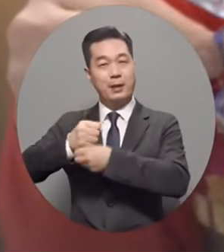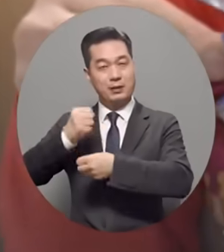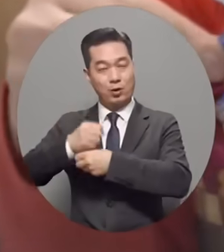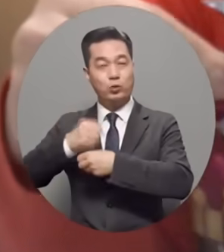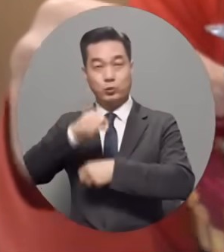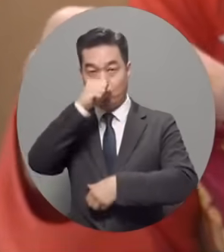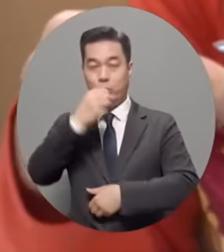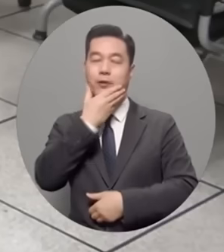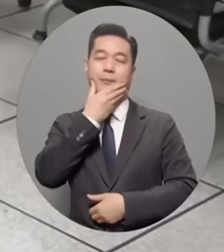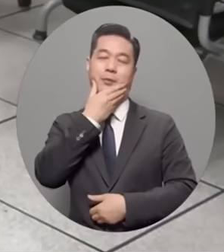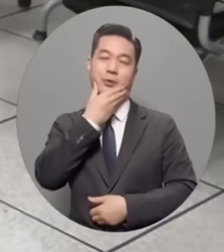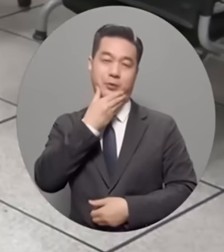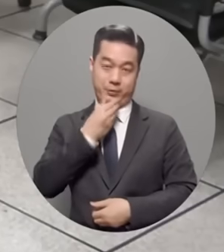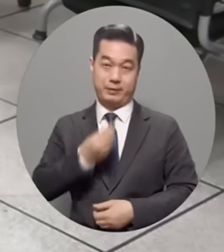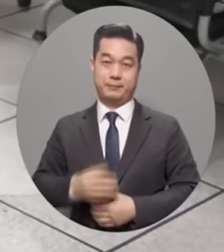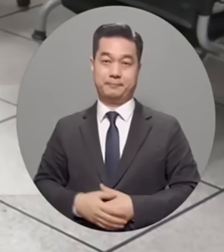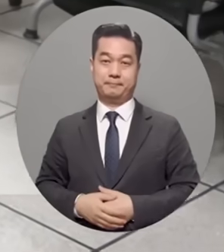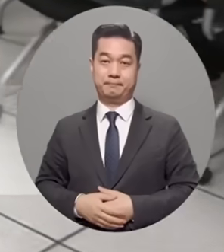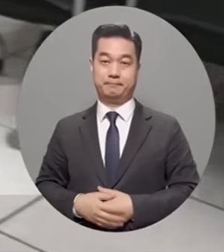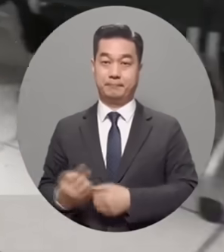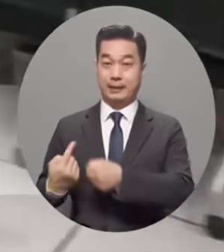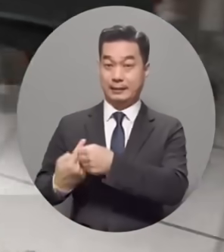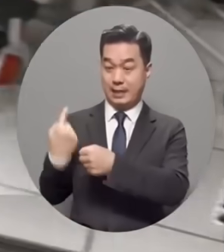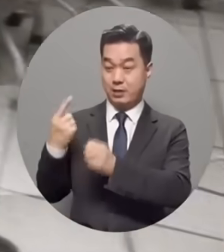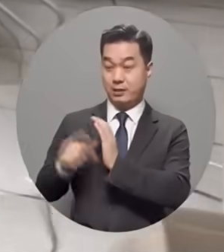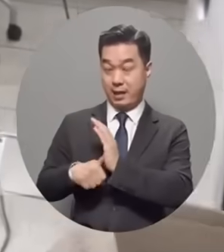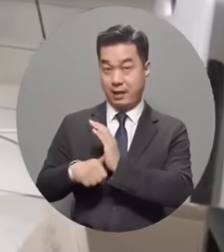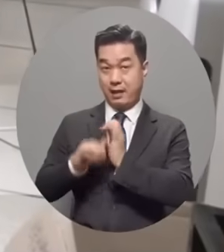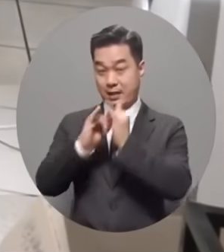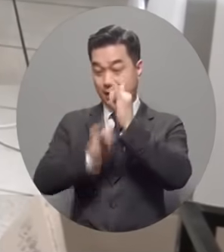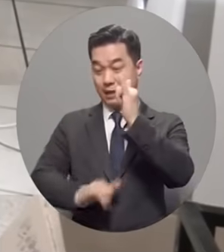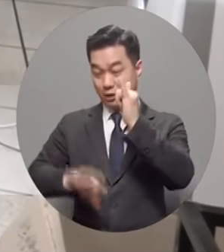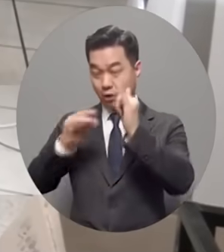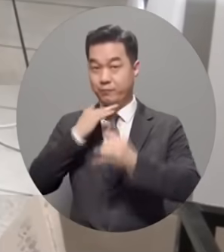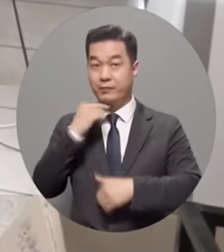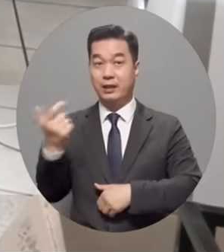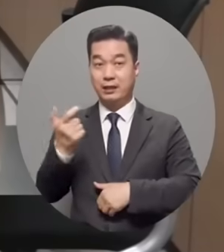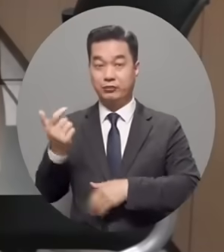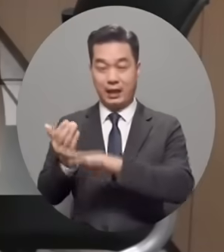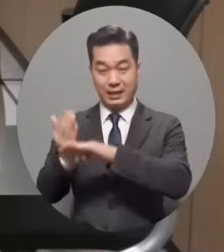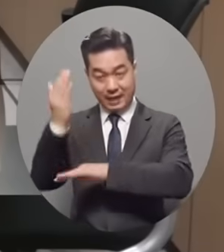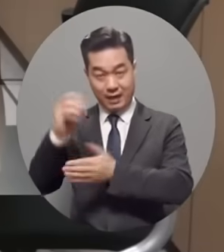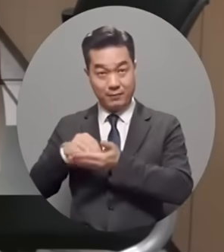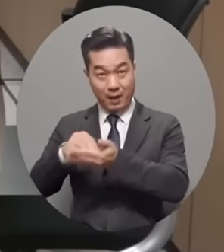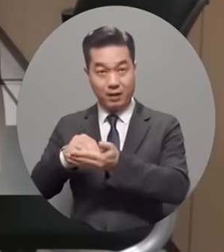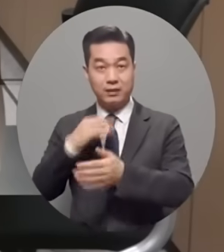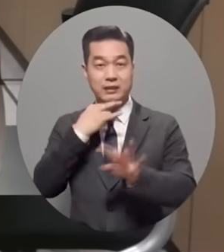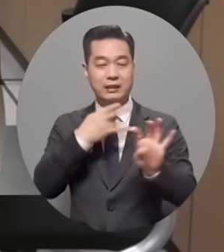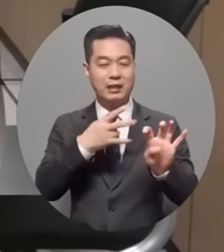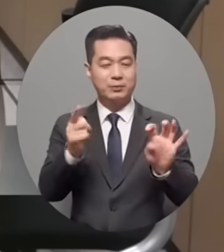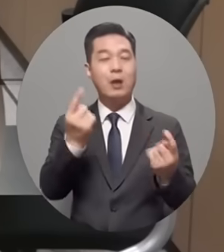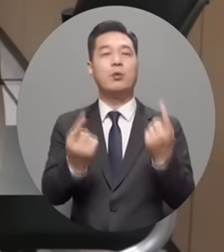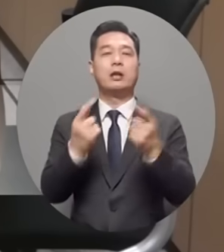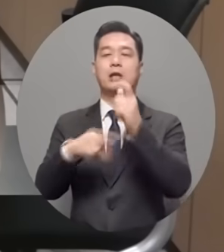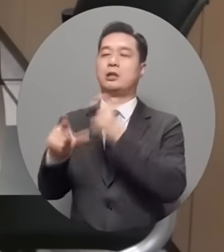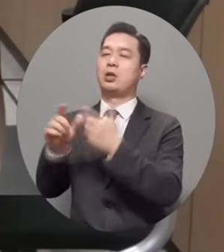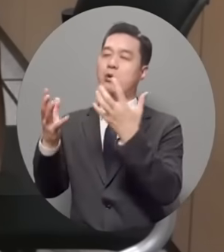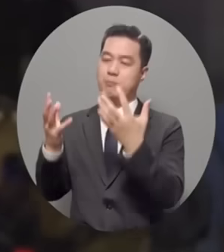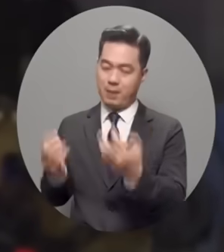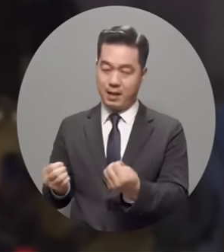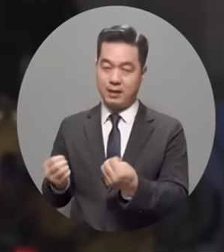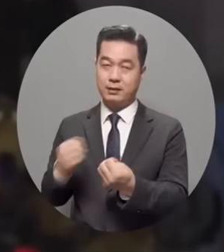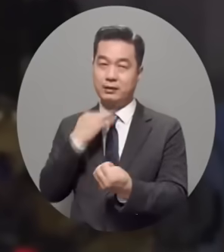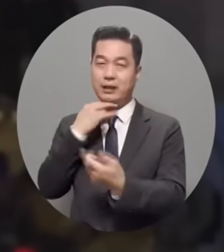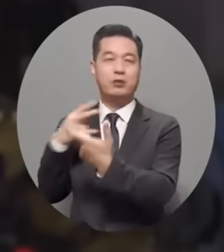행복해요. 지난해엔 사상 처음으로 60살 이상 취업자 수가 40대 취업자 수를 넘어선 것으로 추정되는